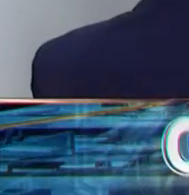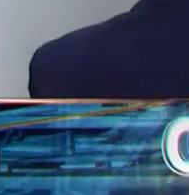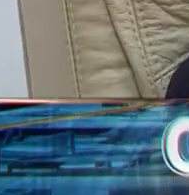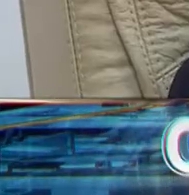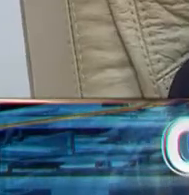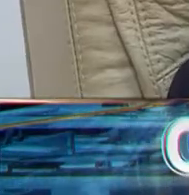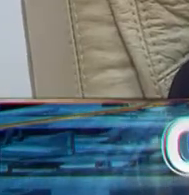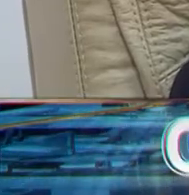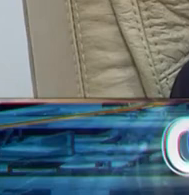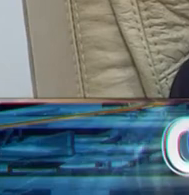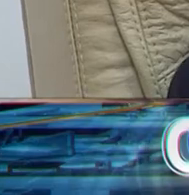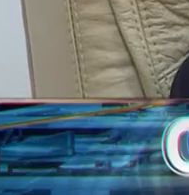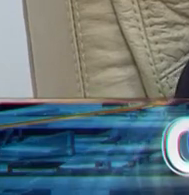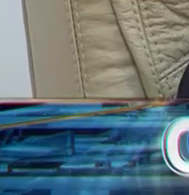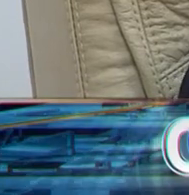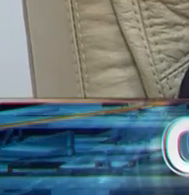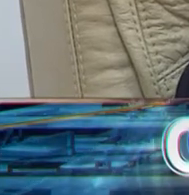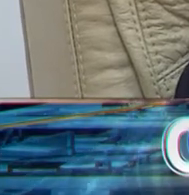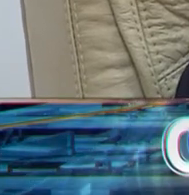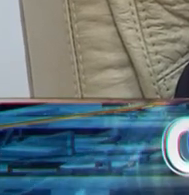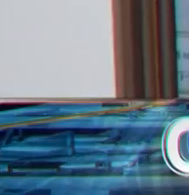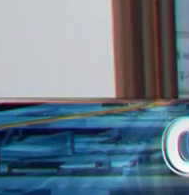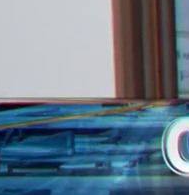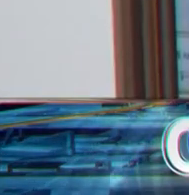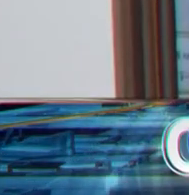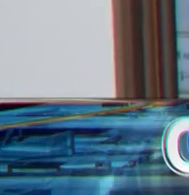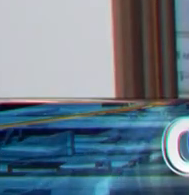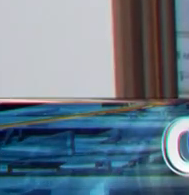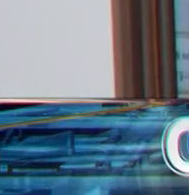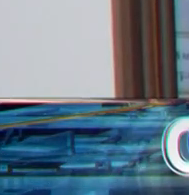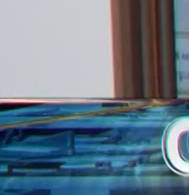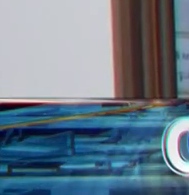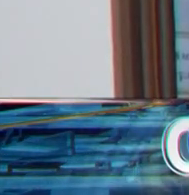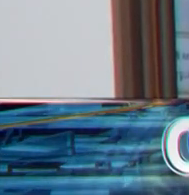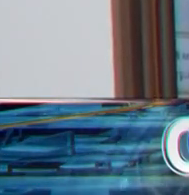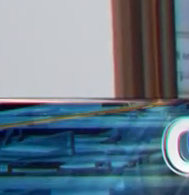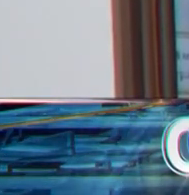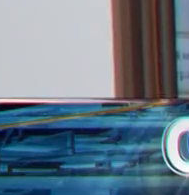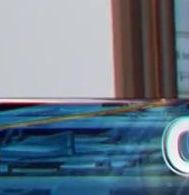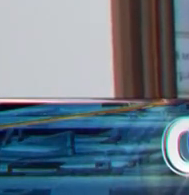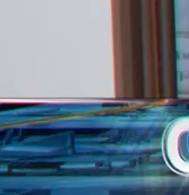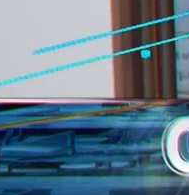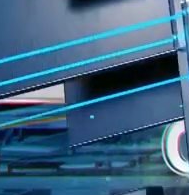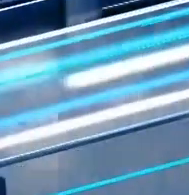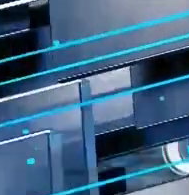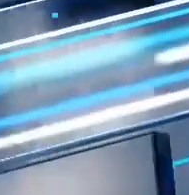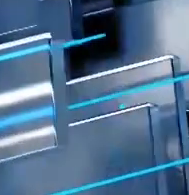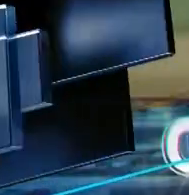Сети в помощь. О проводимых антикоррупционных мерах рассказали в прямом эфире Фейсбука.